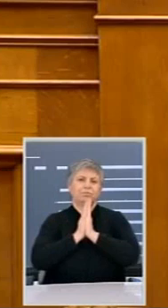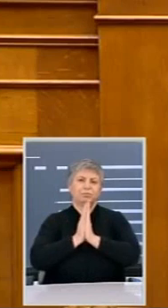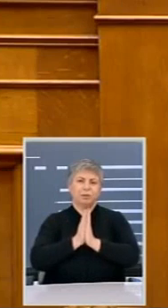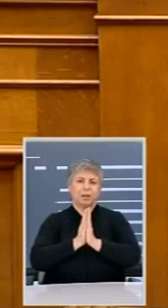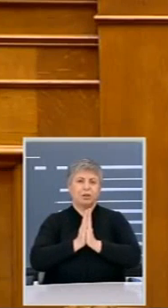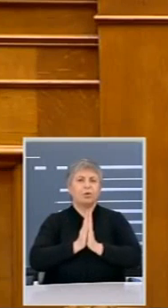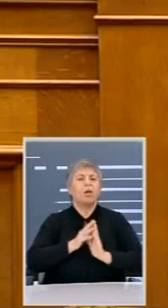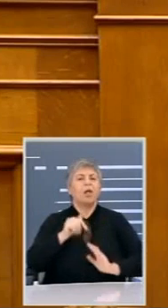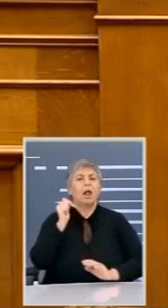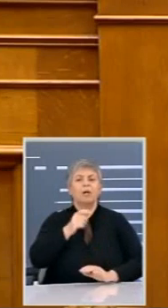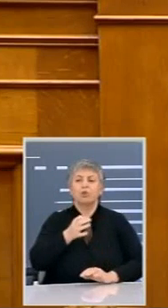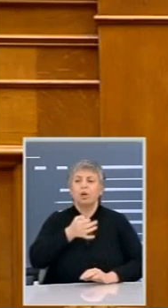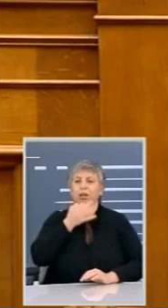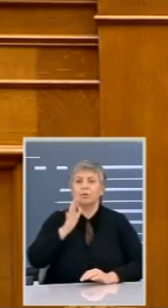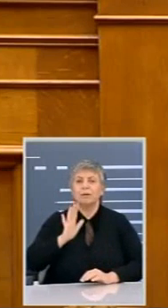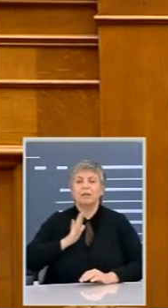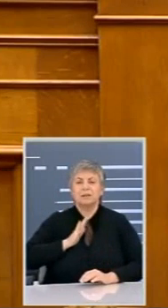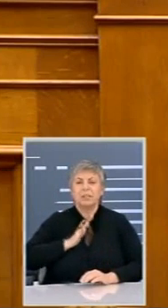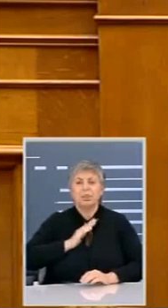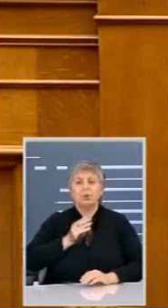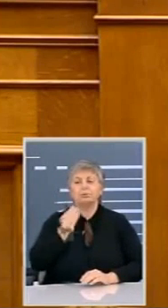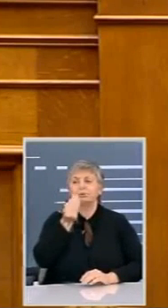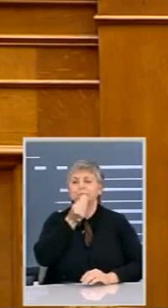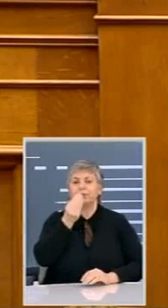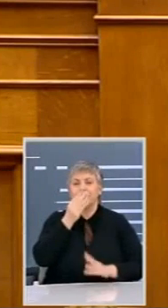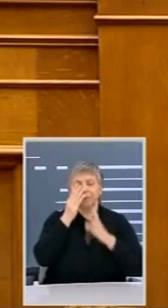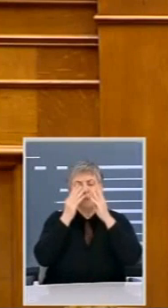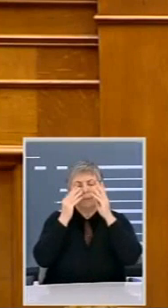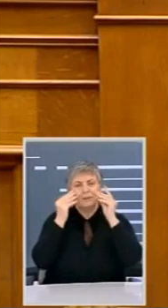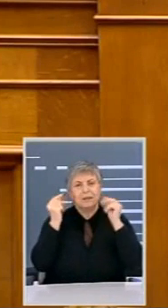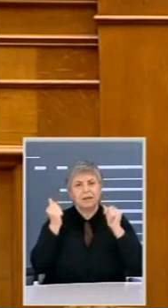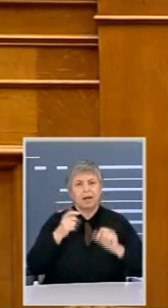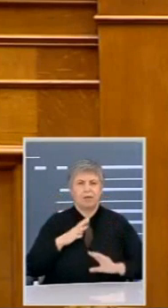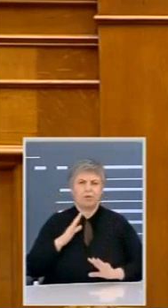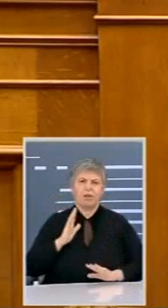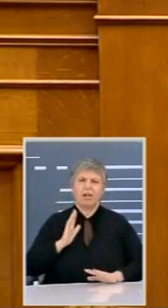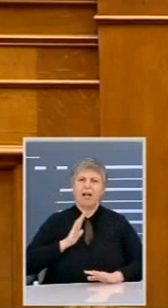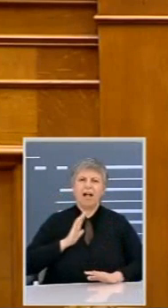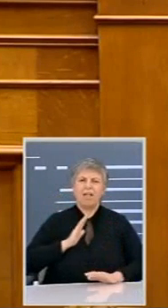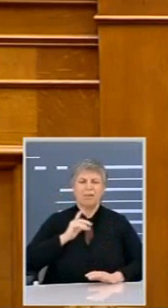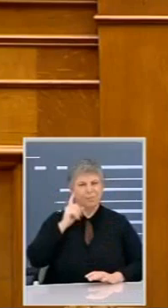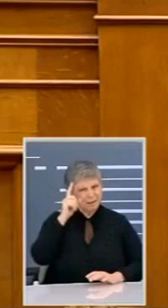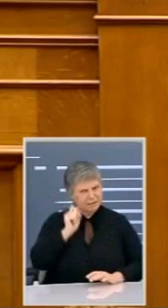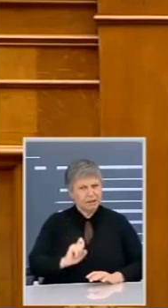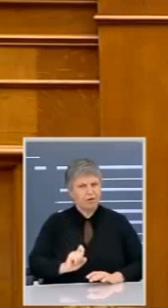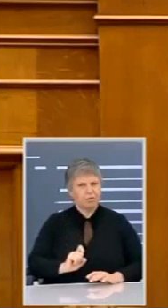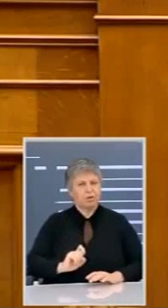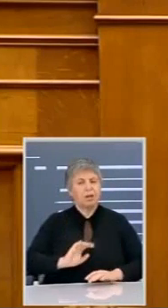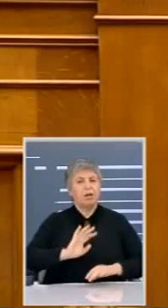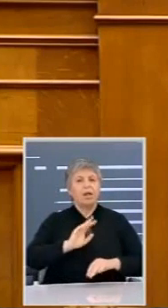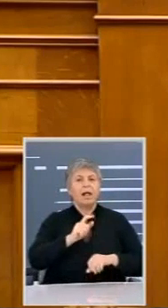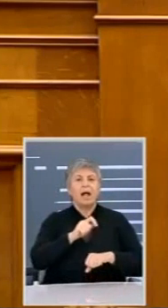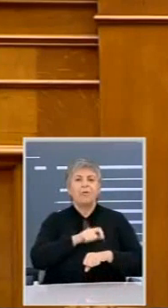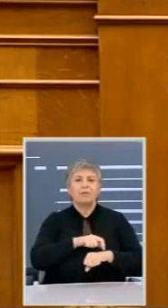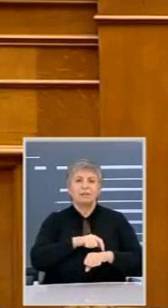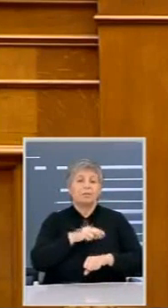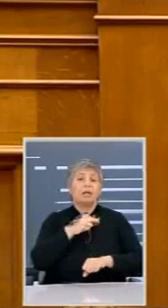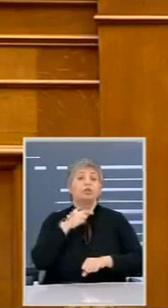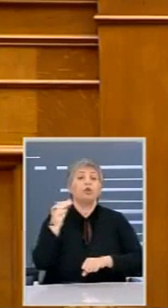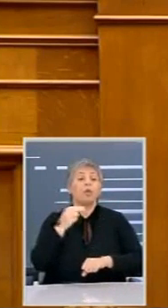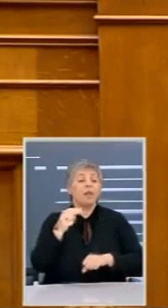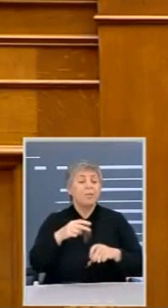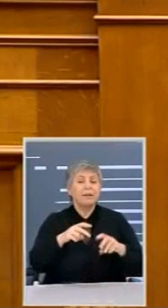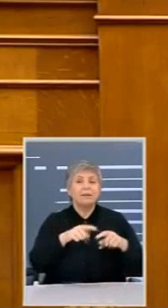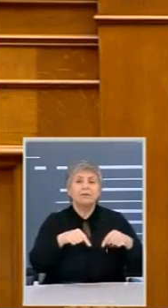σε λωτοφάγους. Μην παίζετε με το βασανισμένο από τις πολιτικές σας πολίτη. Παρότι εκφεύγει το συγκεκριμένο θέμα της έρευνας της